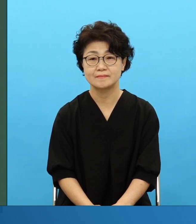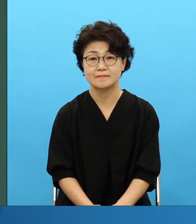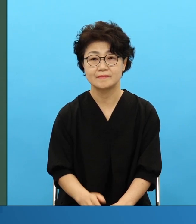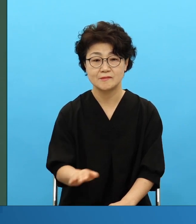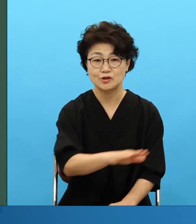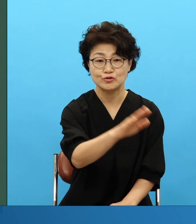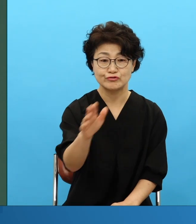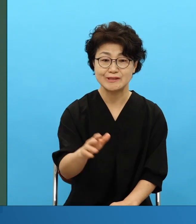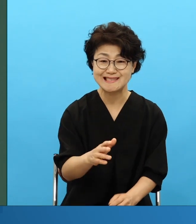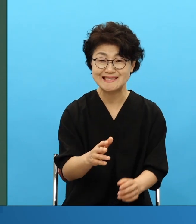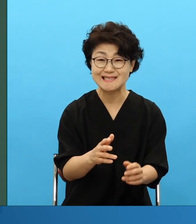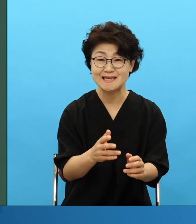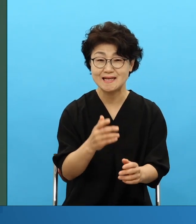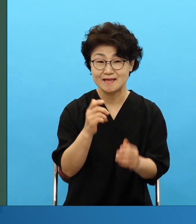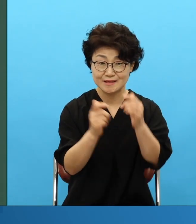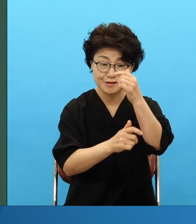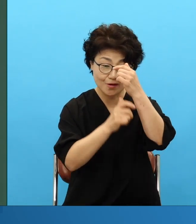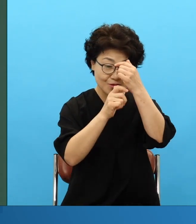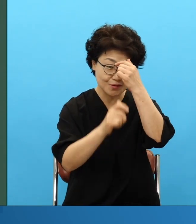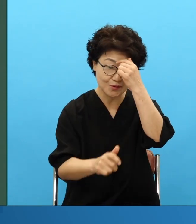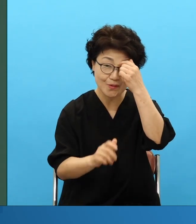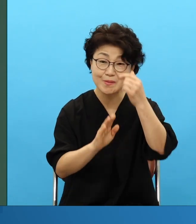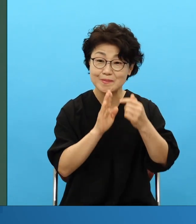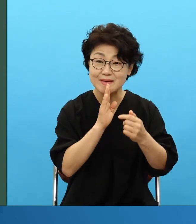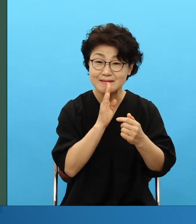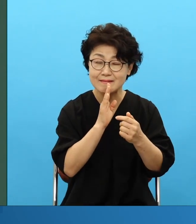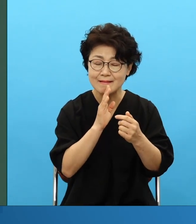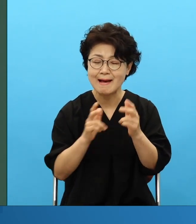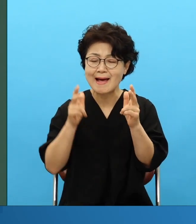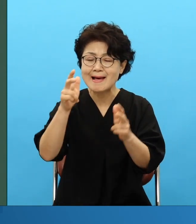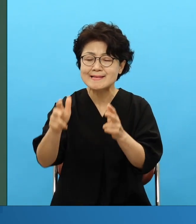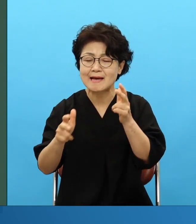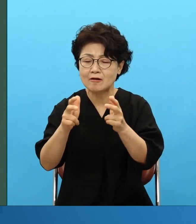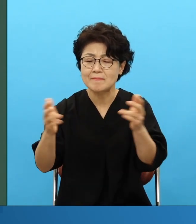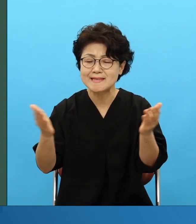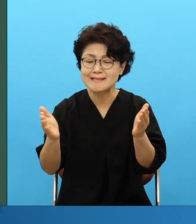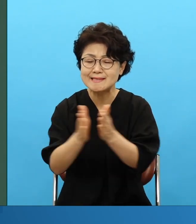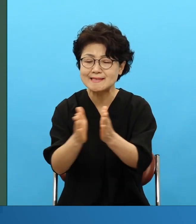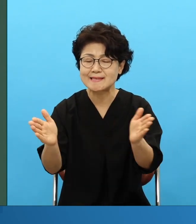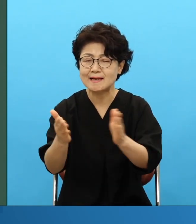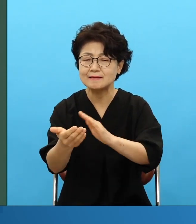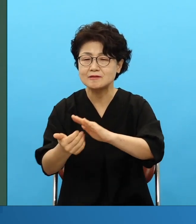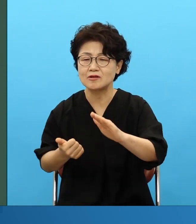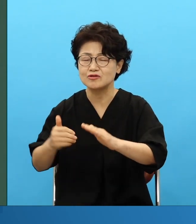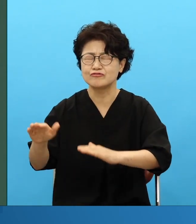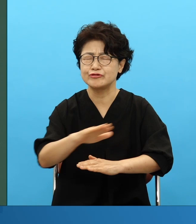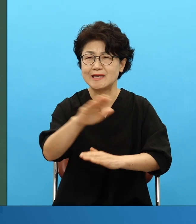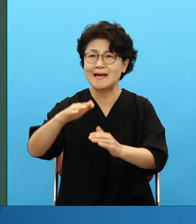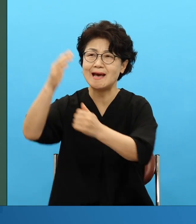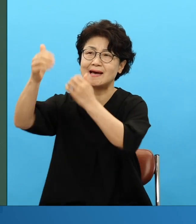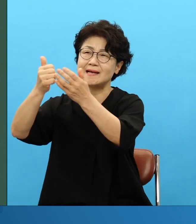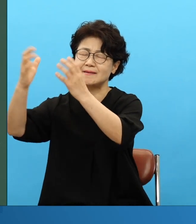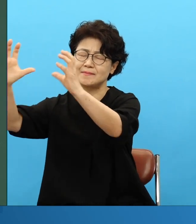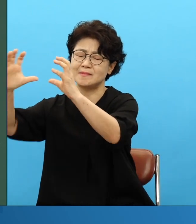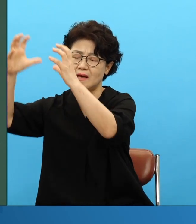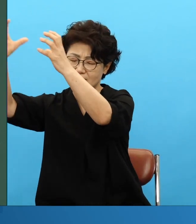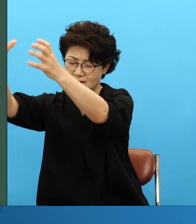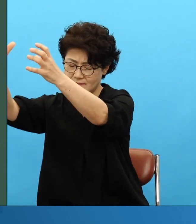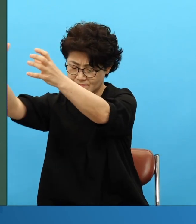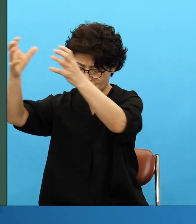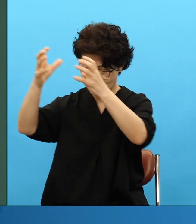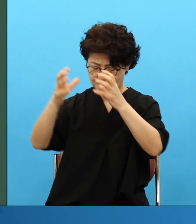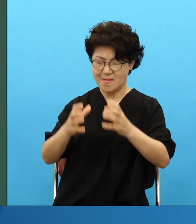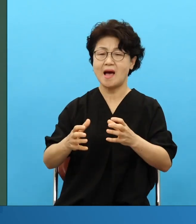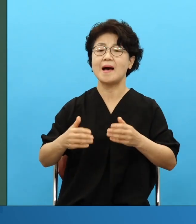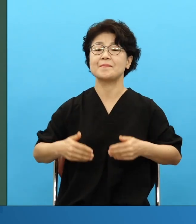하나님의 나라 이 부분이 산업에 임해야 됩니다. The biggest factor for our success in our business is our believers. That is